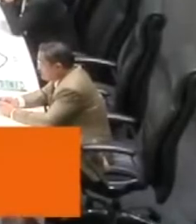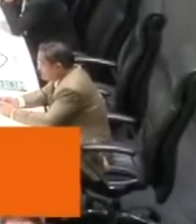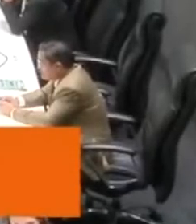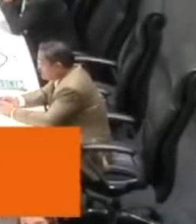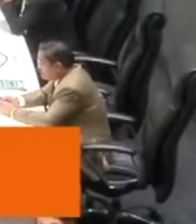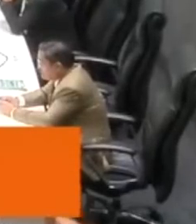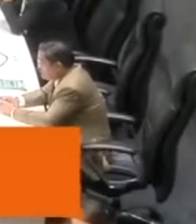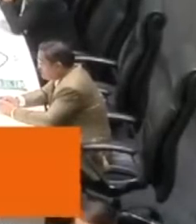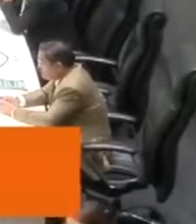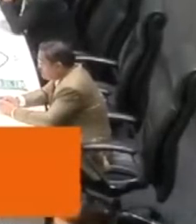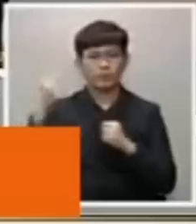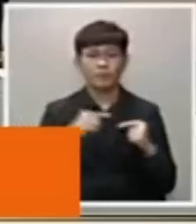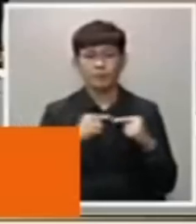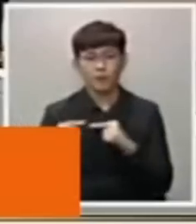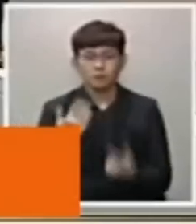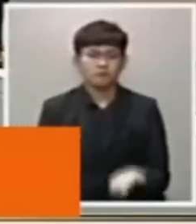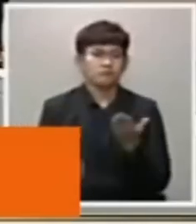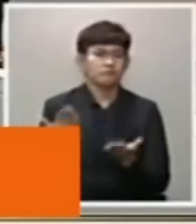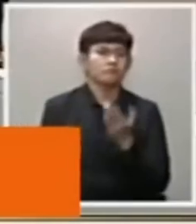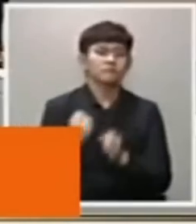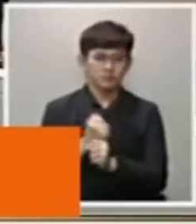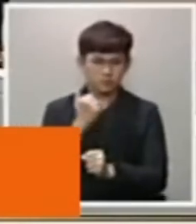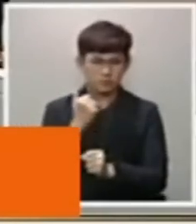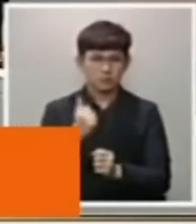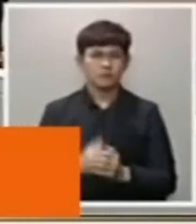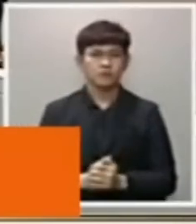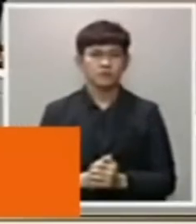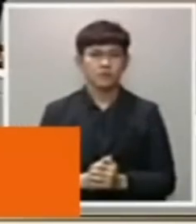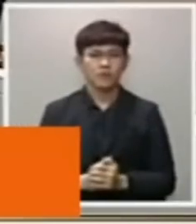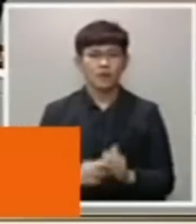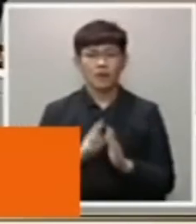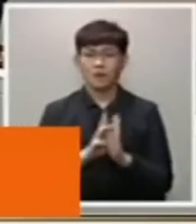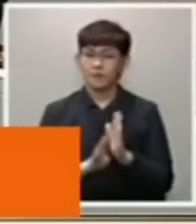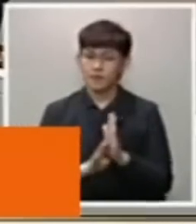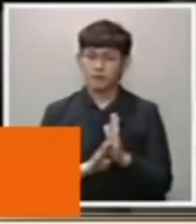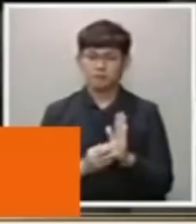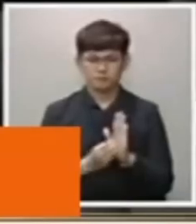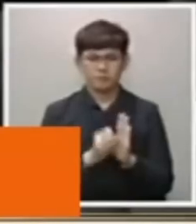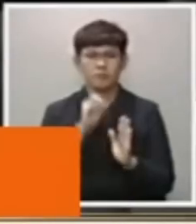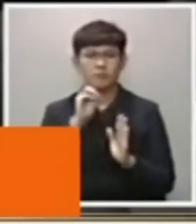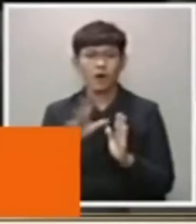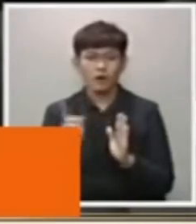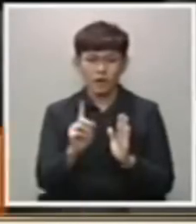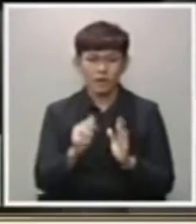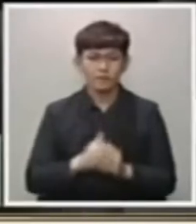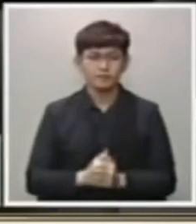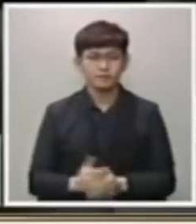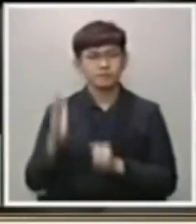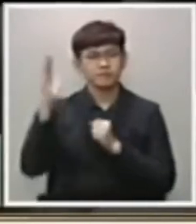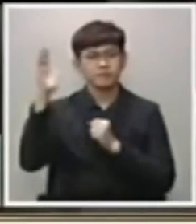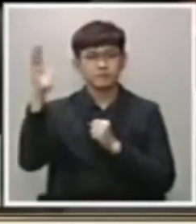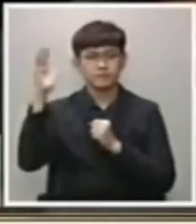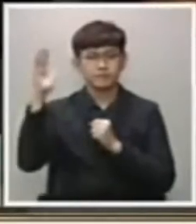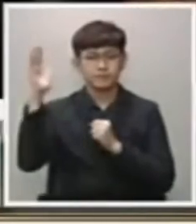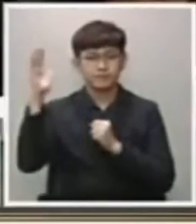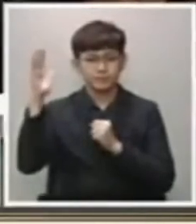ชี้แจงการอภิปรายของฝ่ายค้านอย่างสุขุมนุ่มลึกแม้จะปรับท่าทีใหม่แต่ถ้อยคำยังแฝงไปด้วยความคม